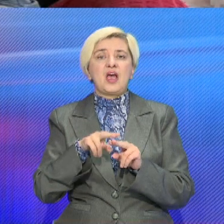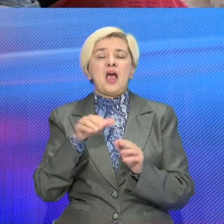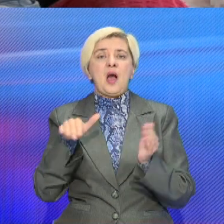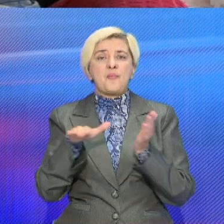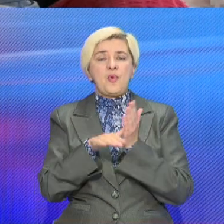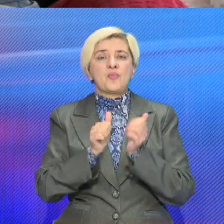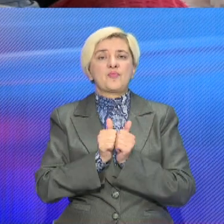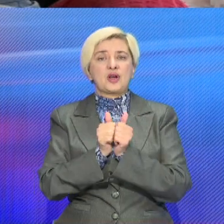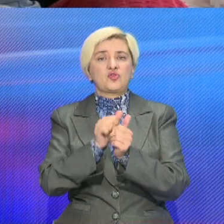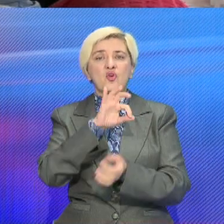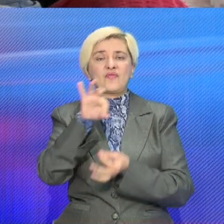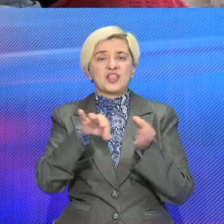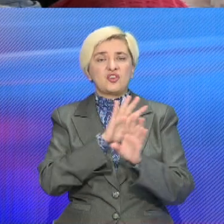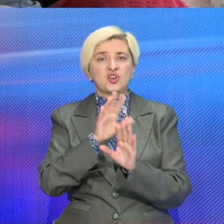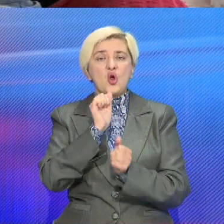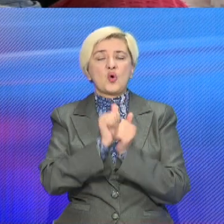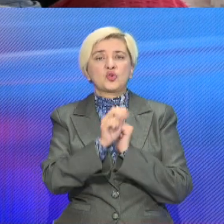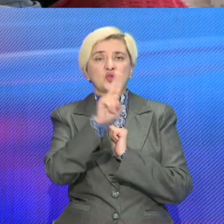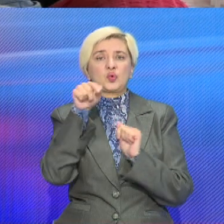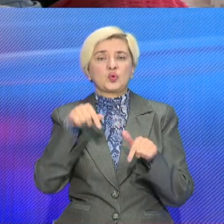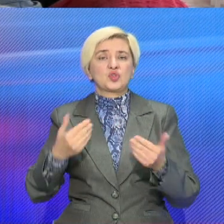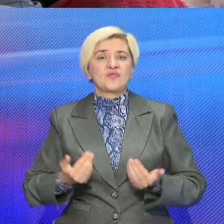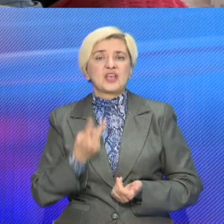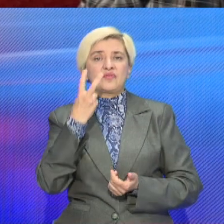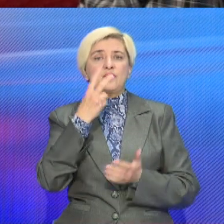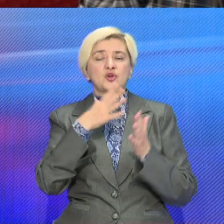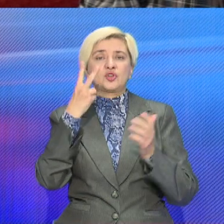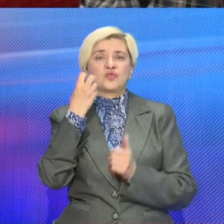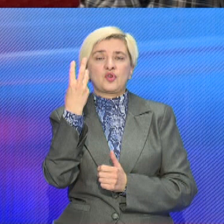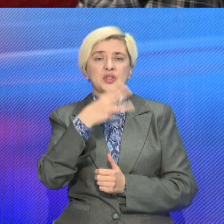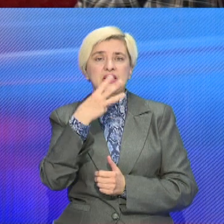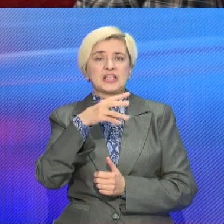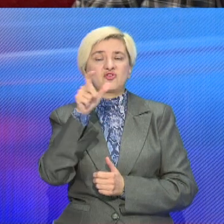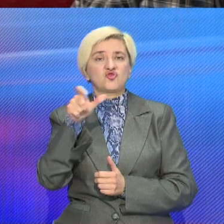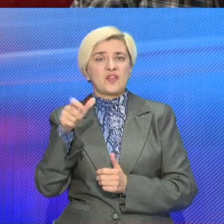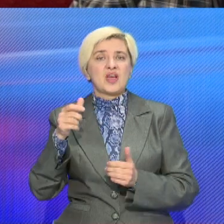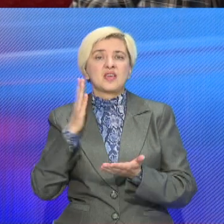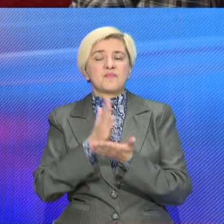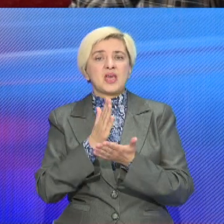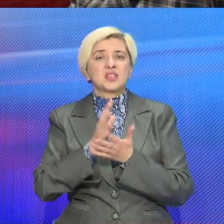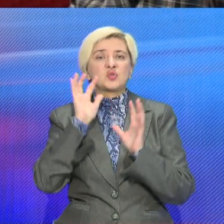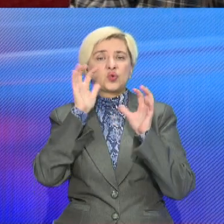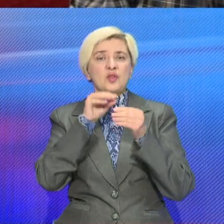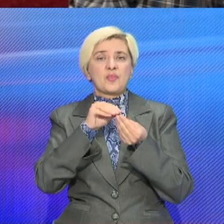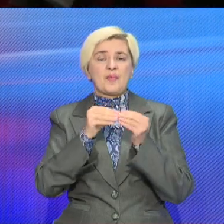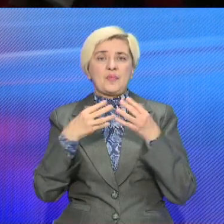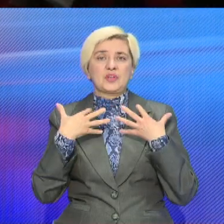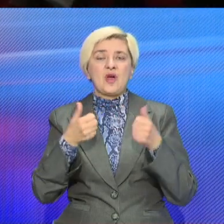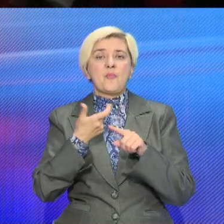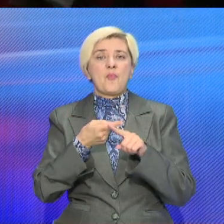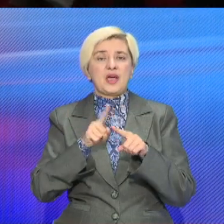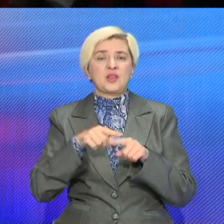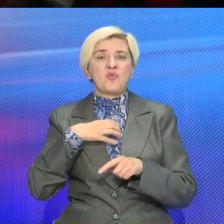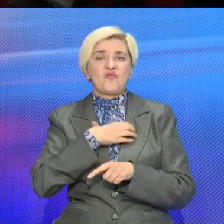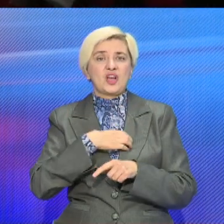лішняя. Кожны, хто тут жыве, а гэта звыш 320 чалавек, мае сур'ёзныя праблемы са здароўем. Таму важна, каб гэтыя людзі праводзілі час і